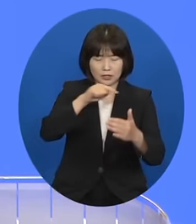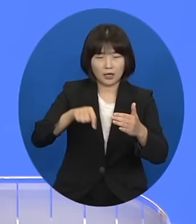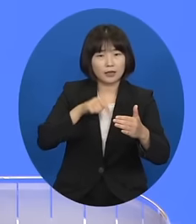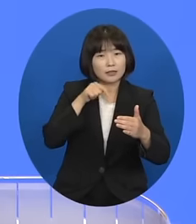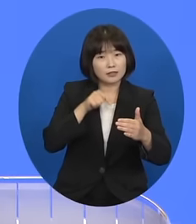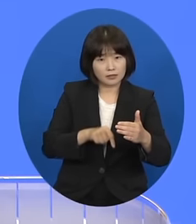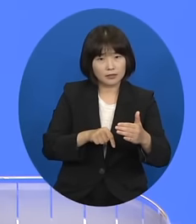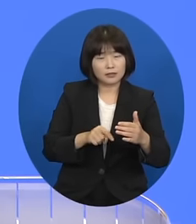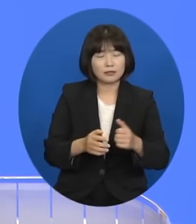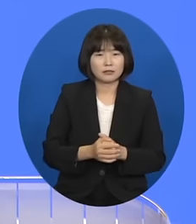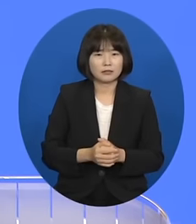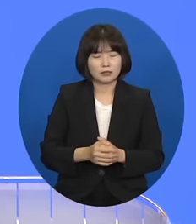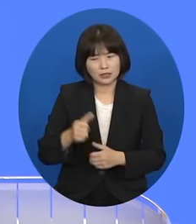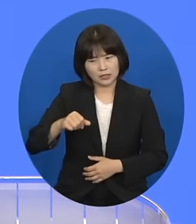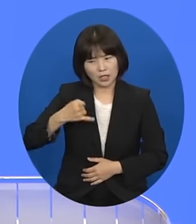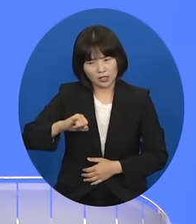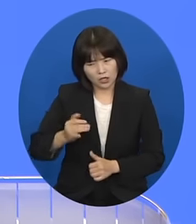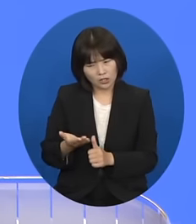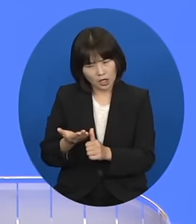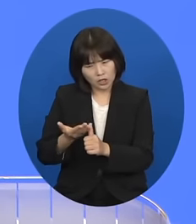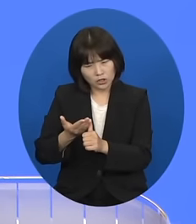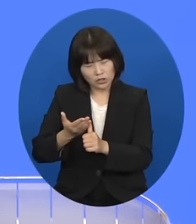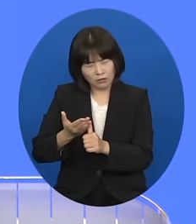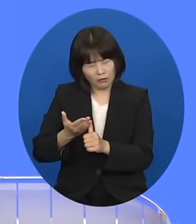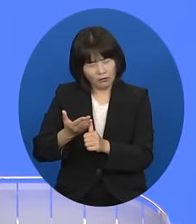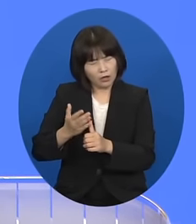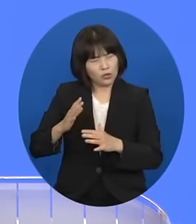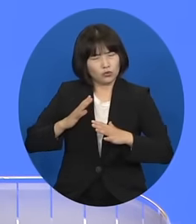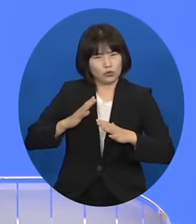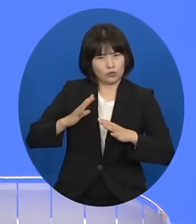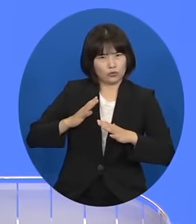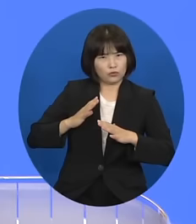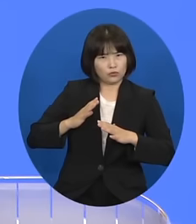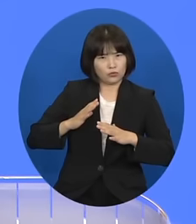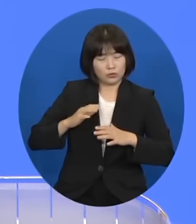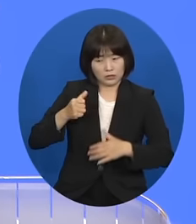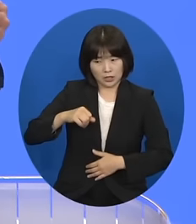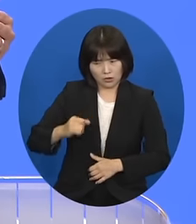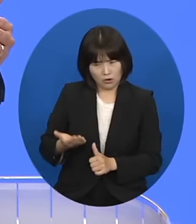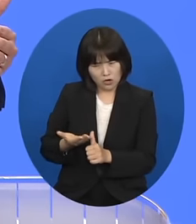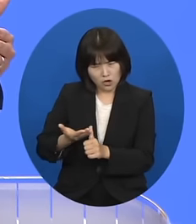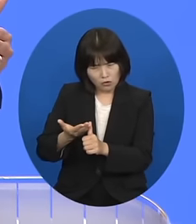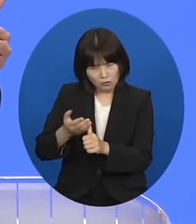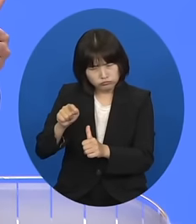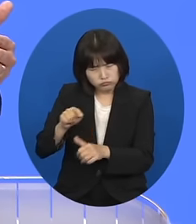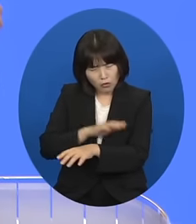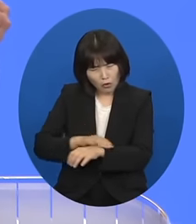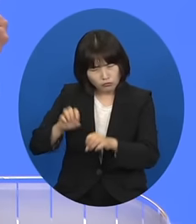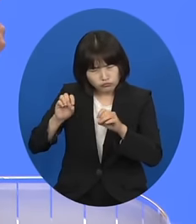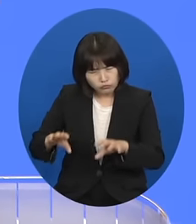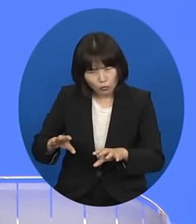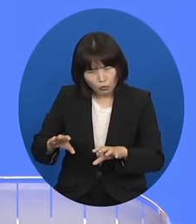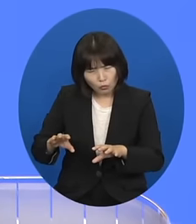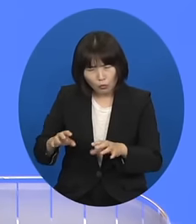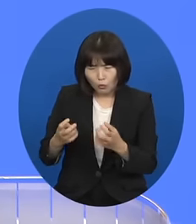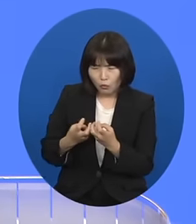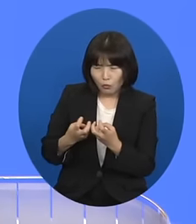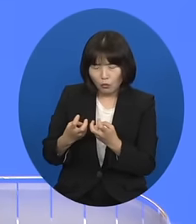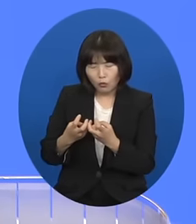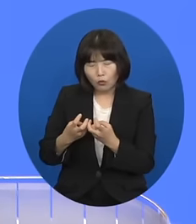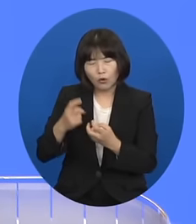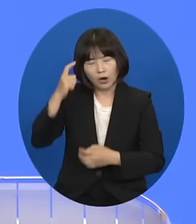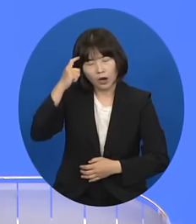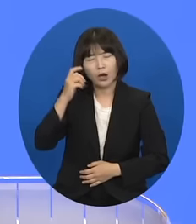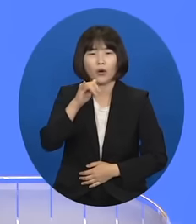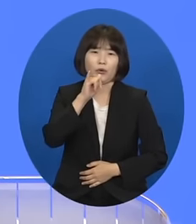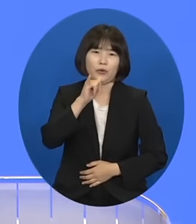안에 자녀 양육에 대한 두려움, 자녀를 기른다고 해서 헛수고가 되는 것 아닐까라고 하는 생각들이 있는 거예요.